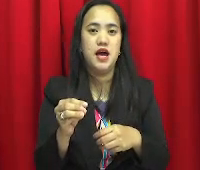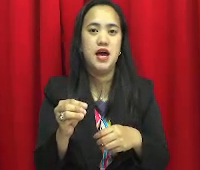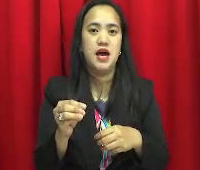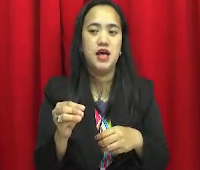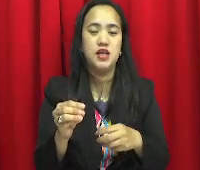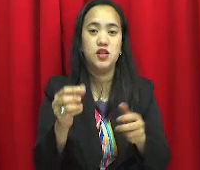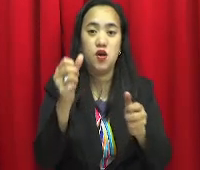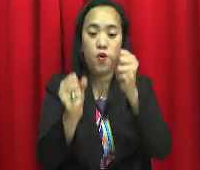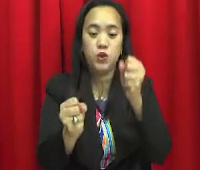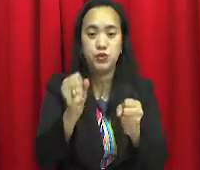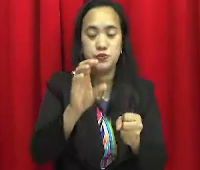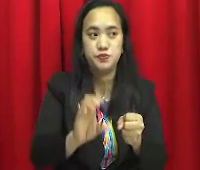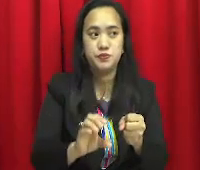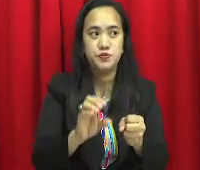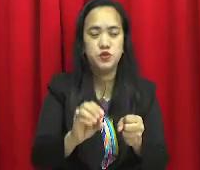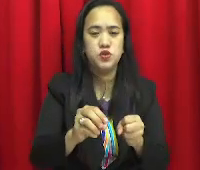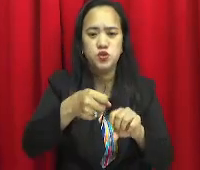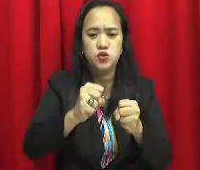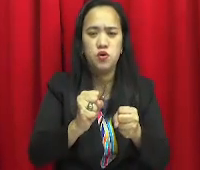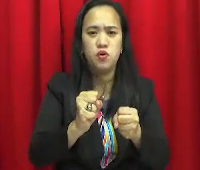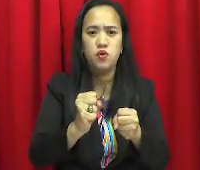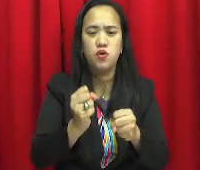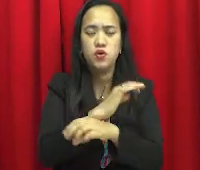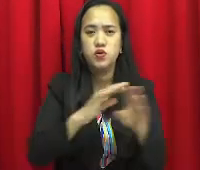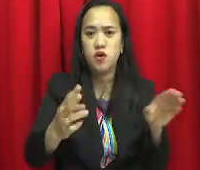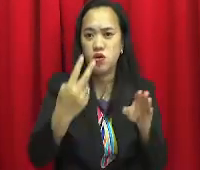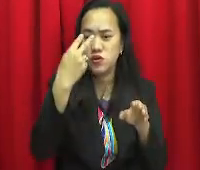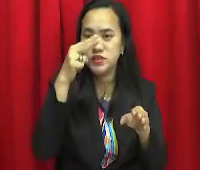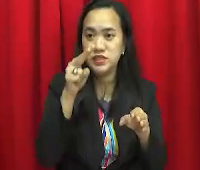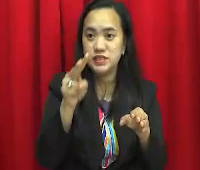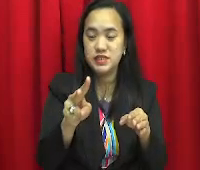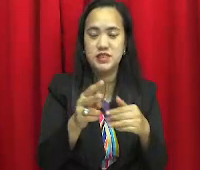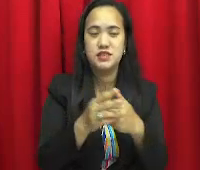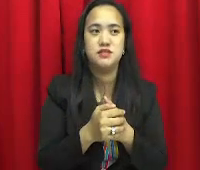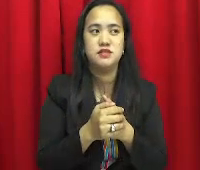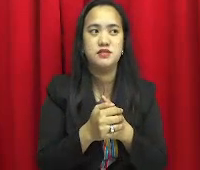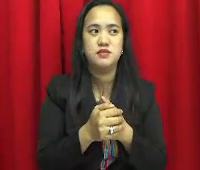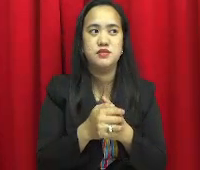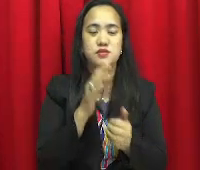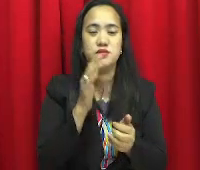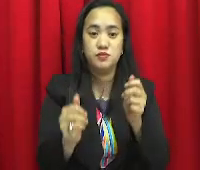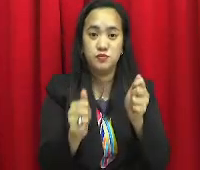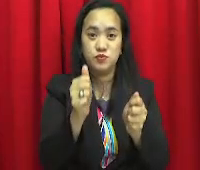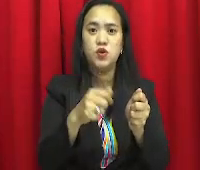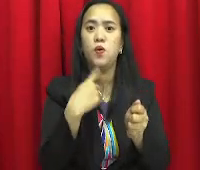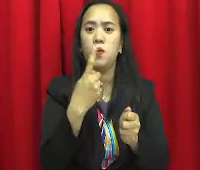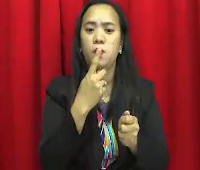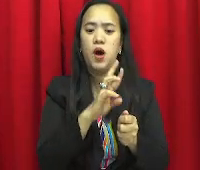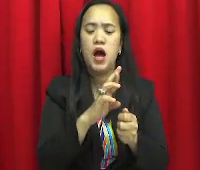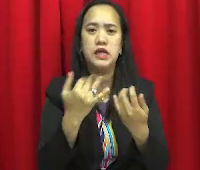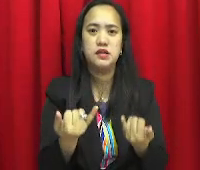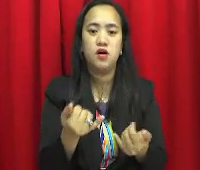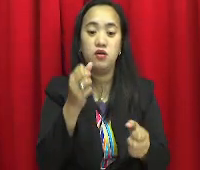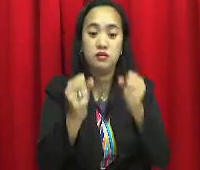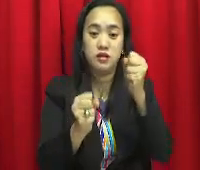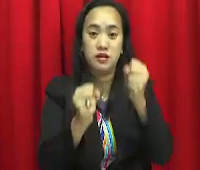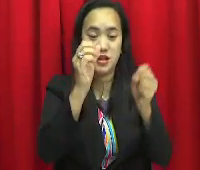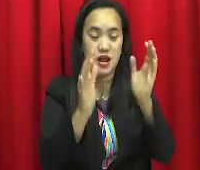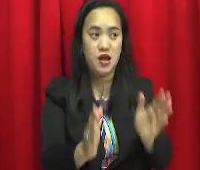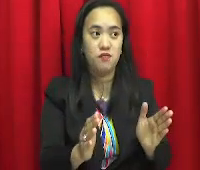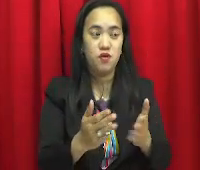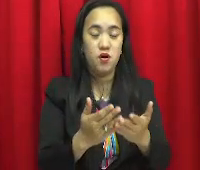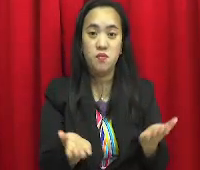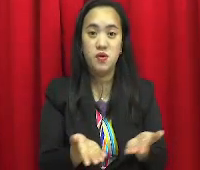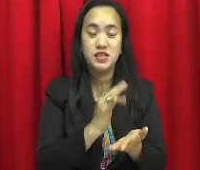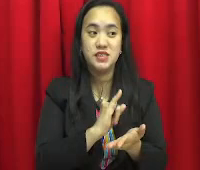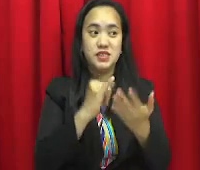konti. Wow. So hindi ako nakikita ngayon ng katapat ko. So nagtataka sila ngayon, nasaan ang manibela? Nasaan ang